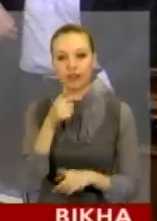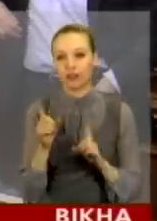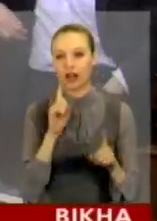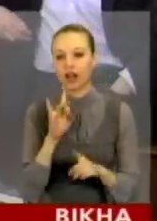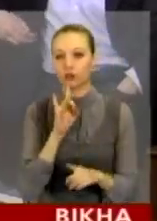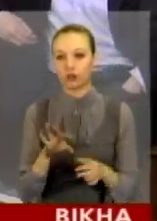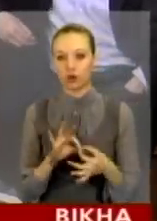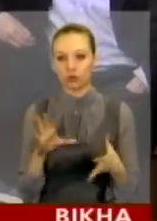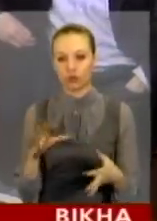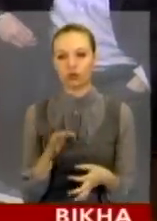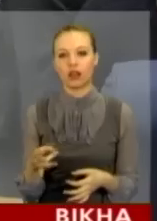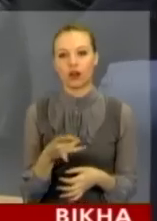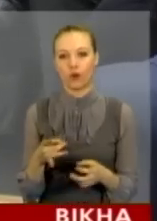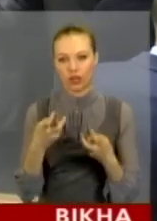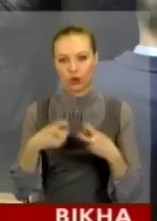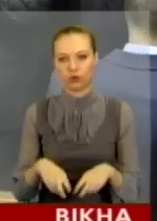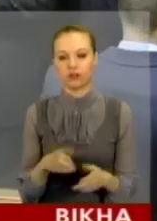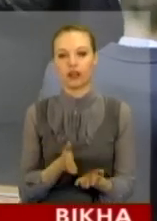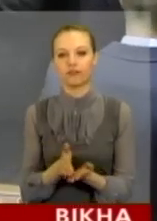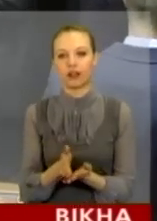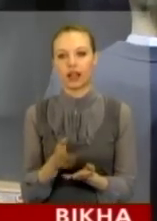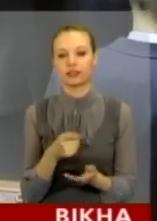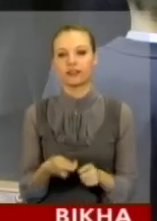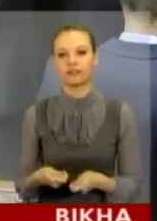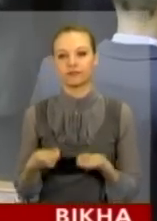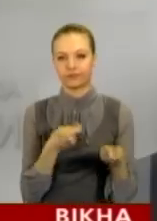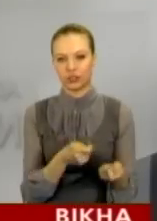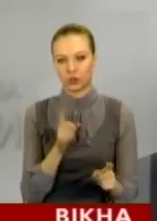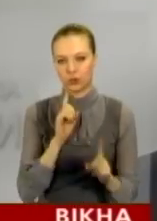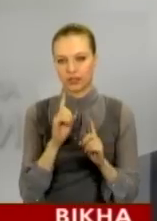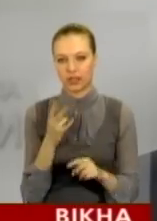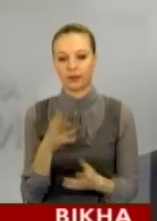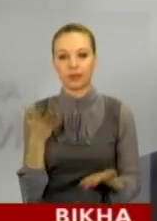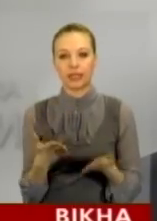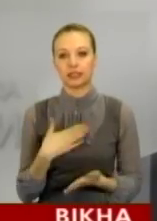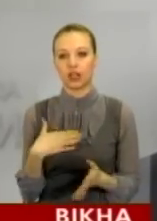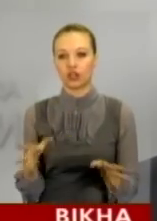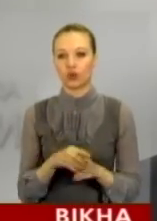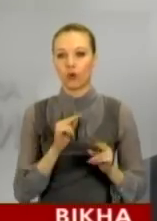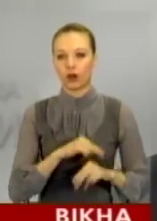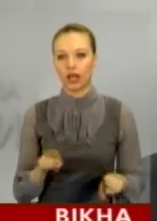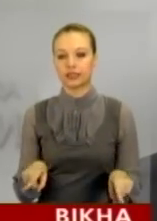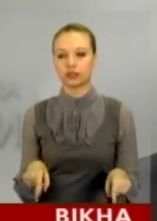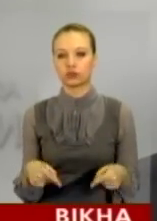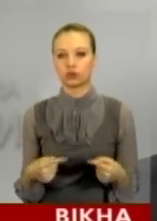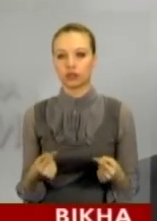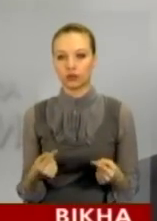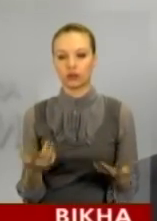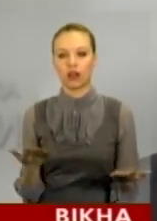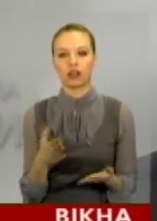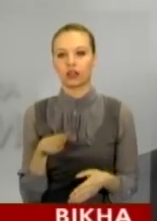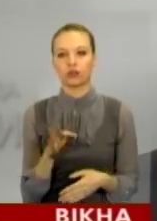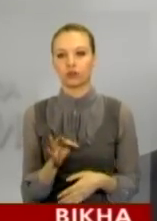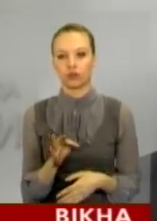не розблокують, регіонали розглядають варіант виїзного засідання. Якщо наші колеги создадуть